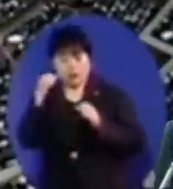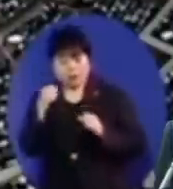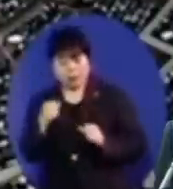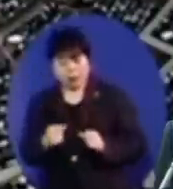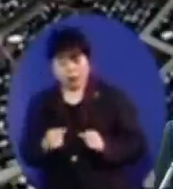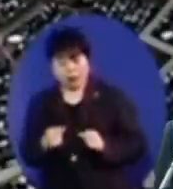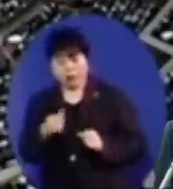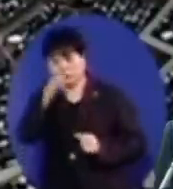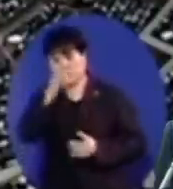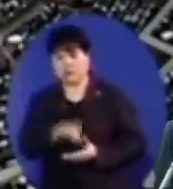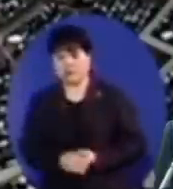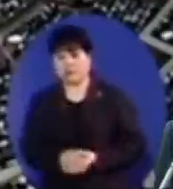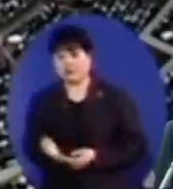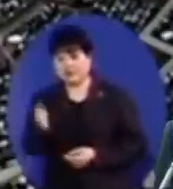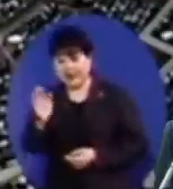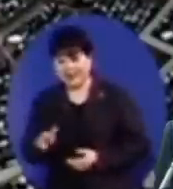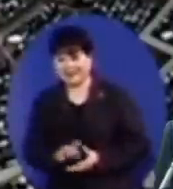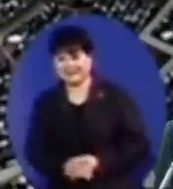그러나